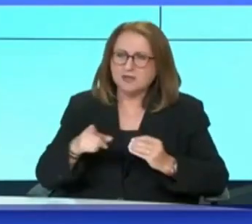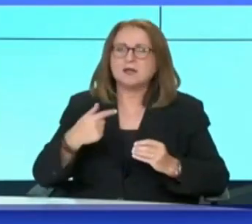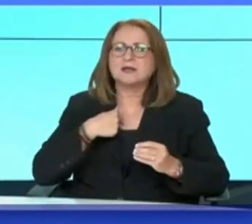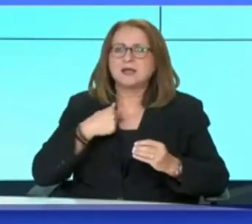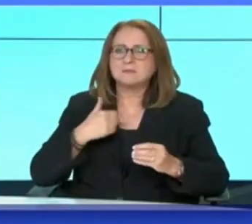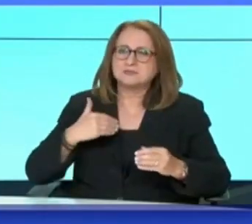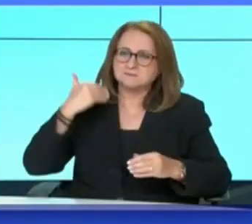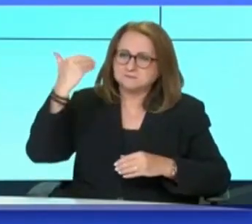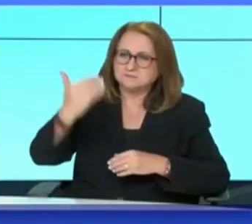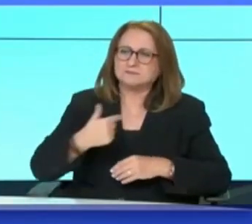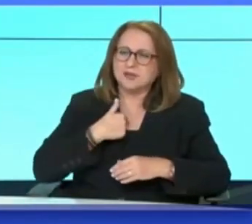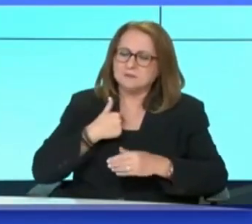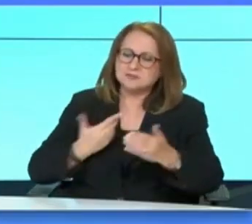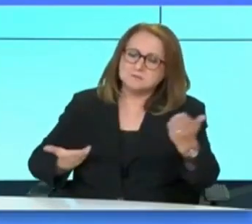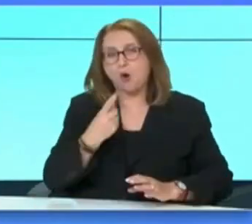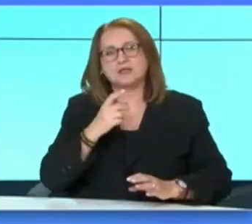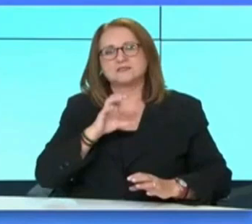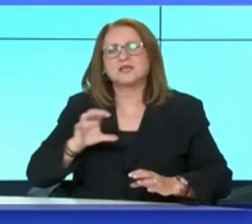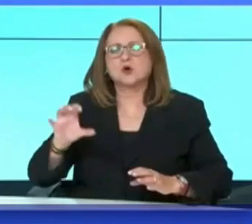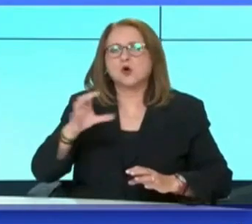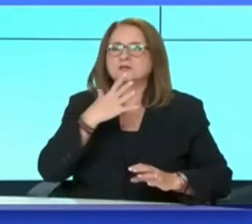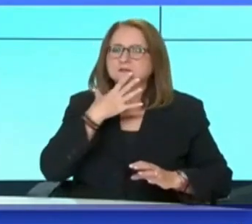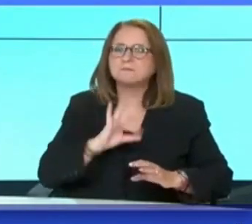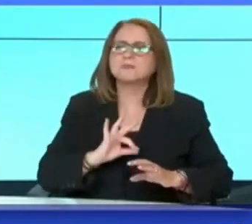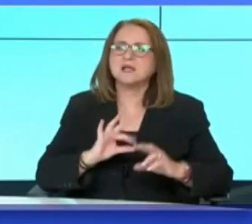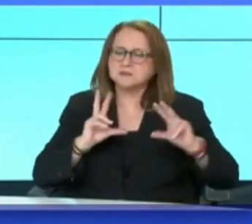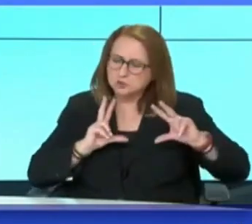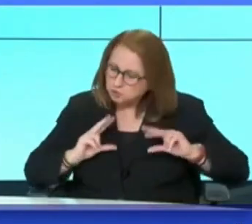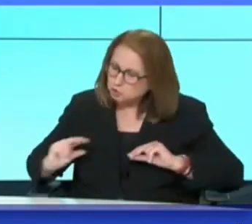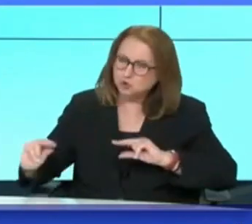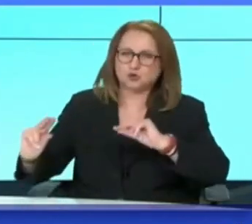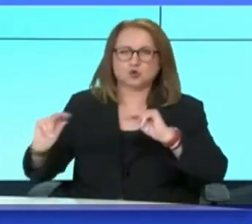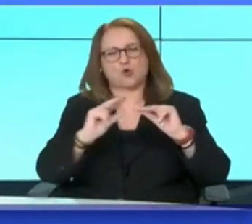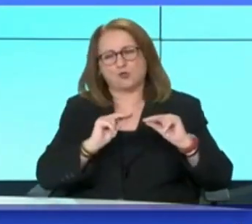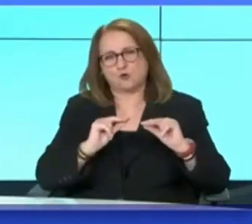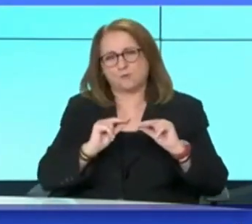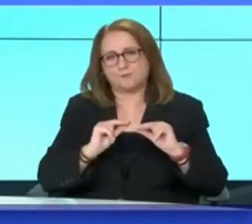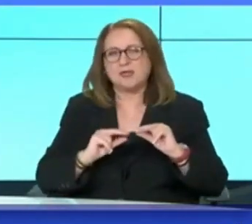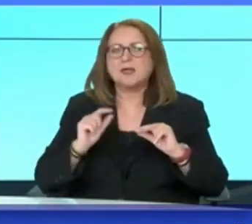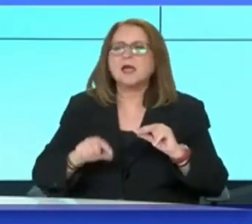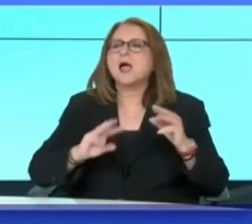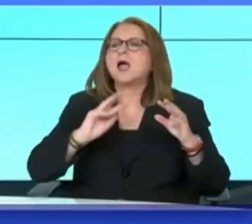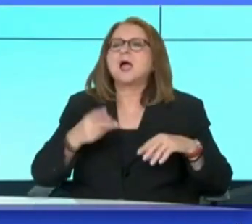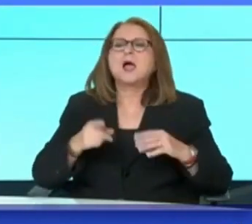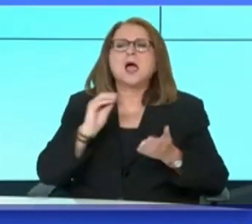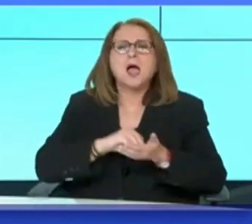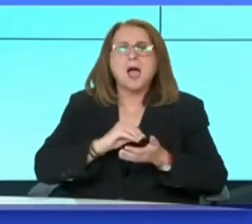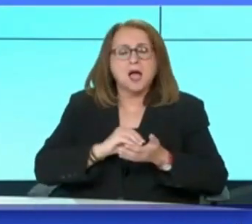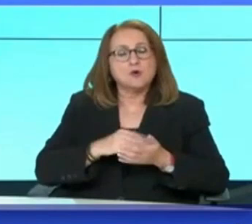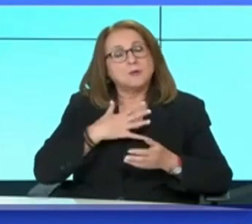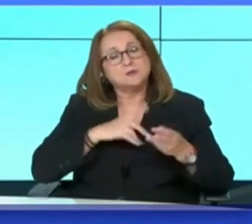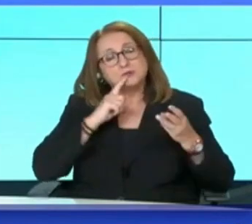καταθέσει τολμηρές προτάσεις. Η τρίτη επισήμανση είναι ότι αυτή η κυβέρνηση και